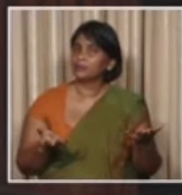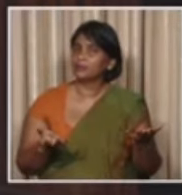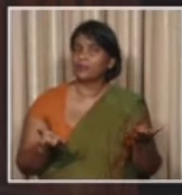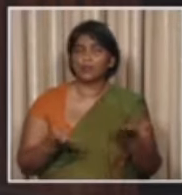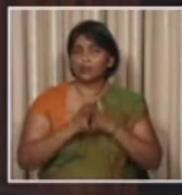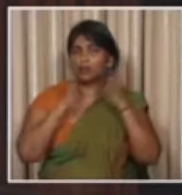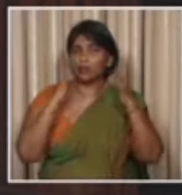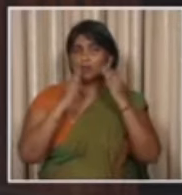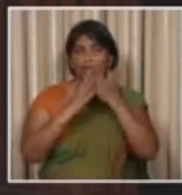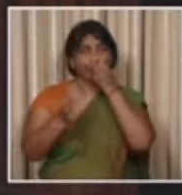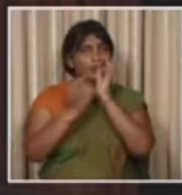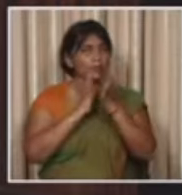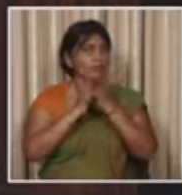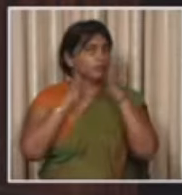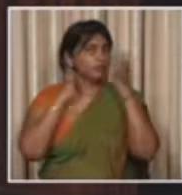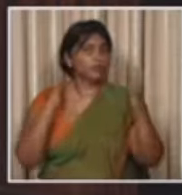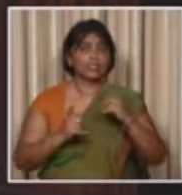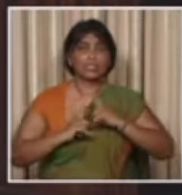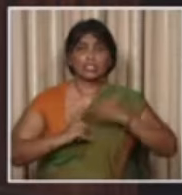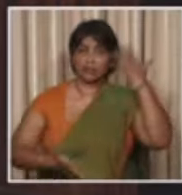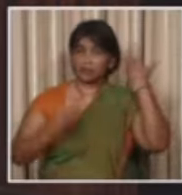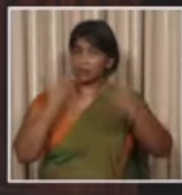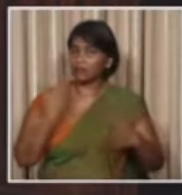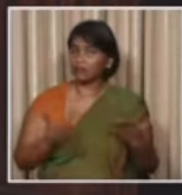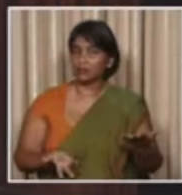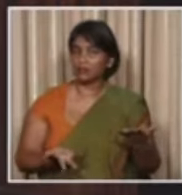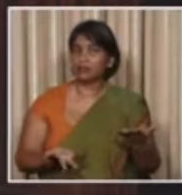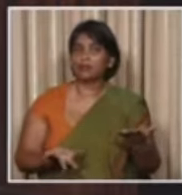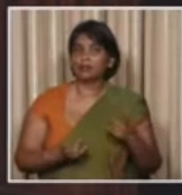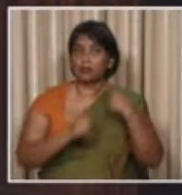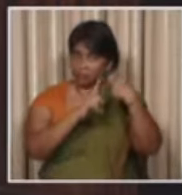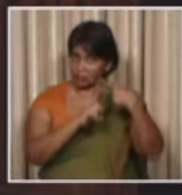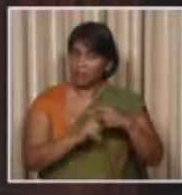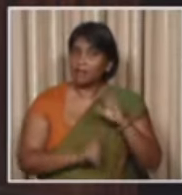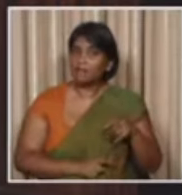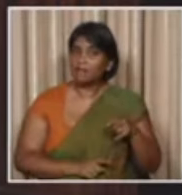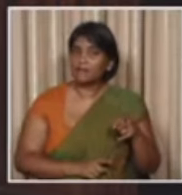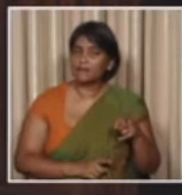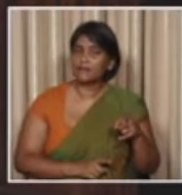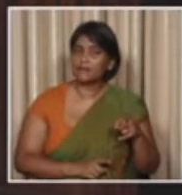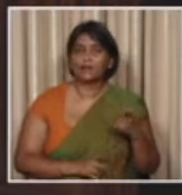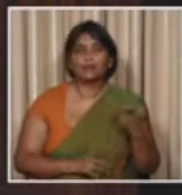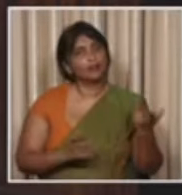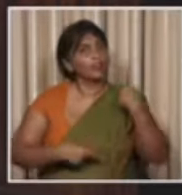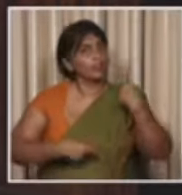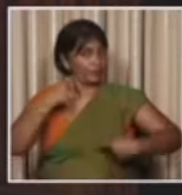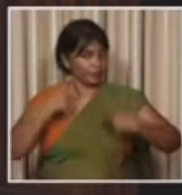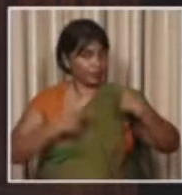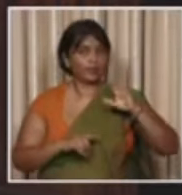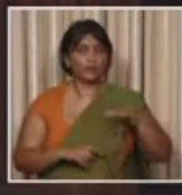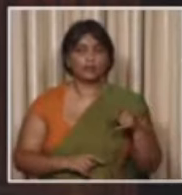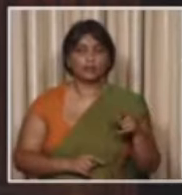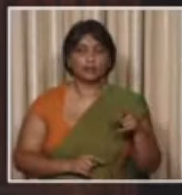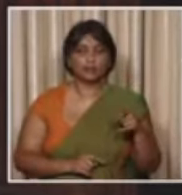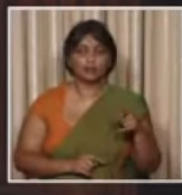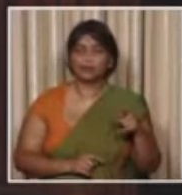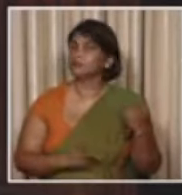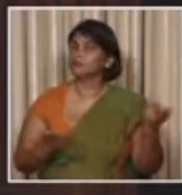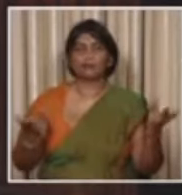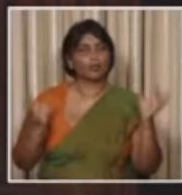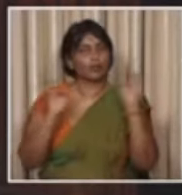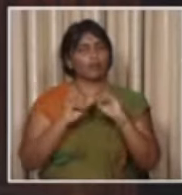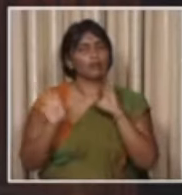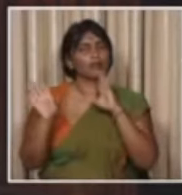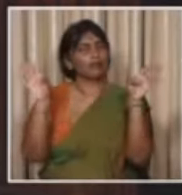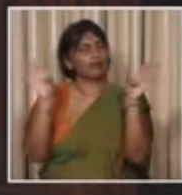කොච්චර දේපල හානි කරාද කොච්චර ජීවිත හානි කරාද මේව ගණනයක් කරලා තියෙනවද මේ වගේ විවාද කරලා තියෙනවද විවාද කළා නැහැ ඒවා